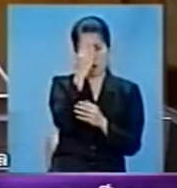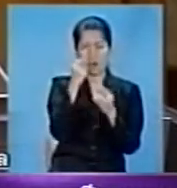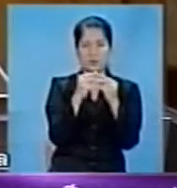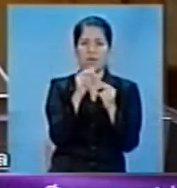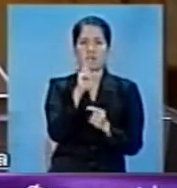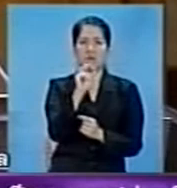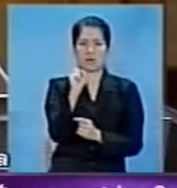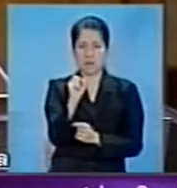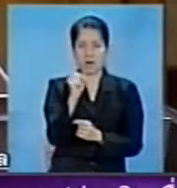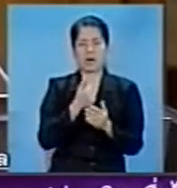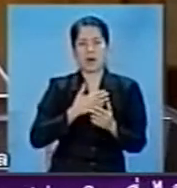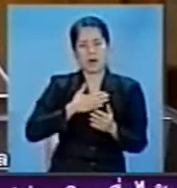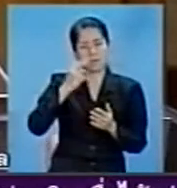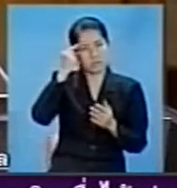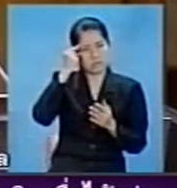อบรัฐสภา